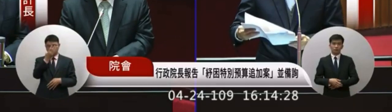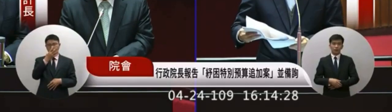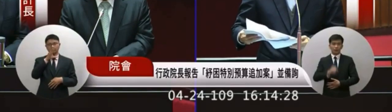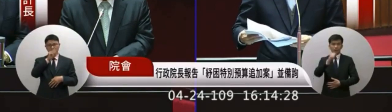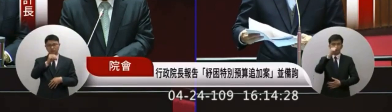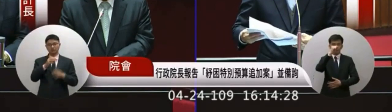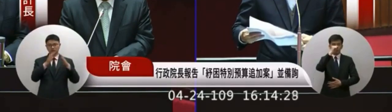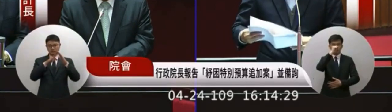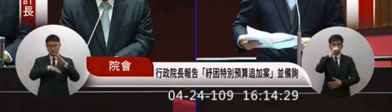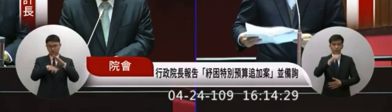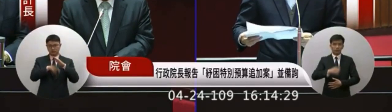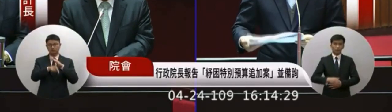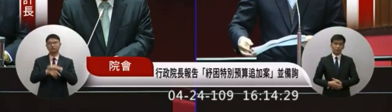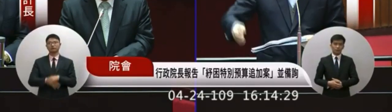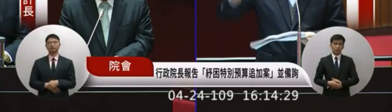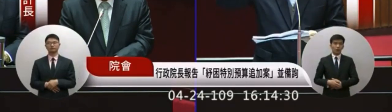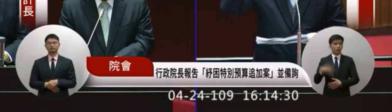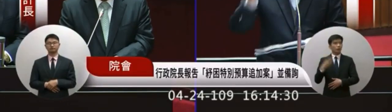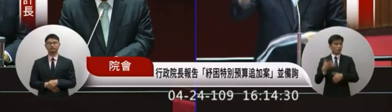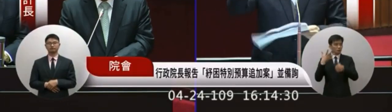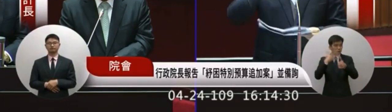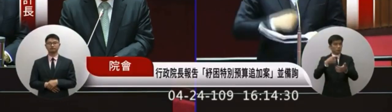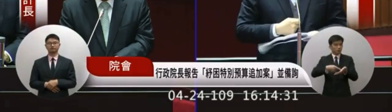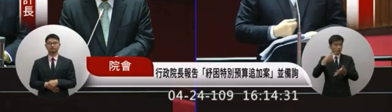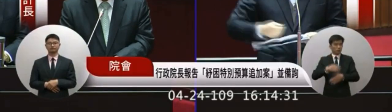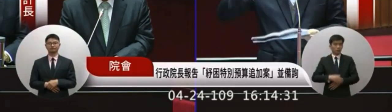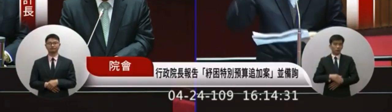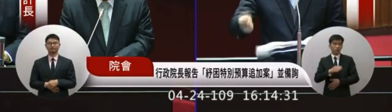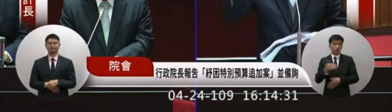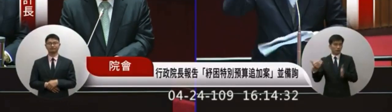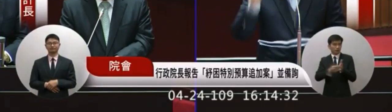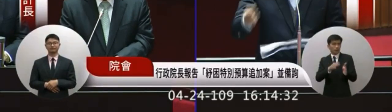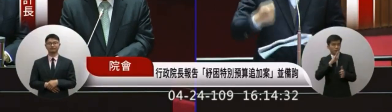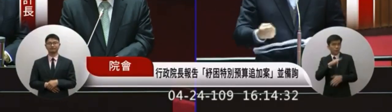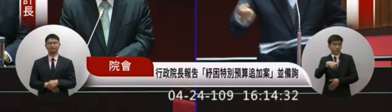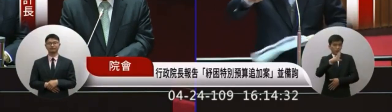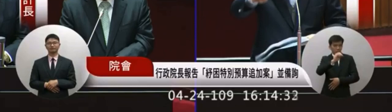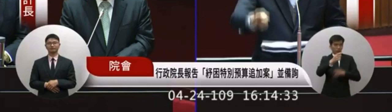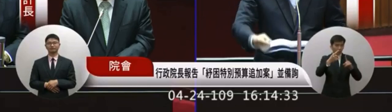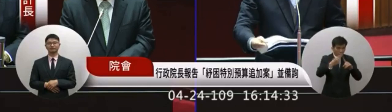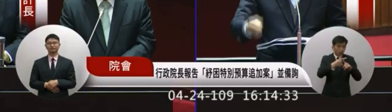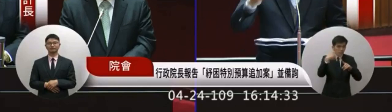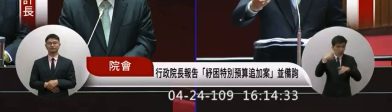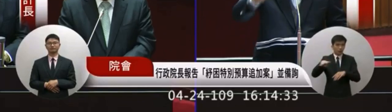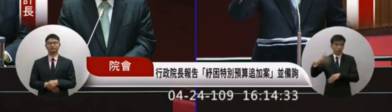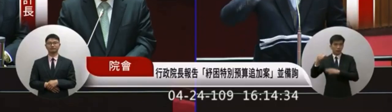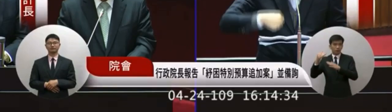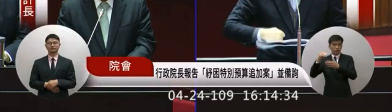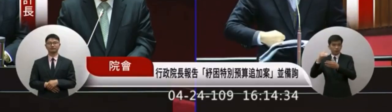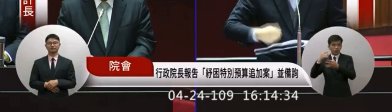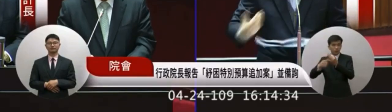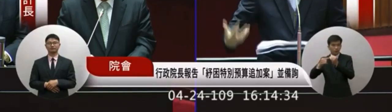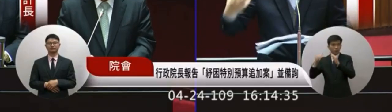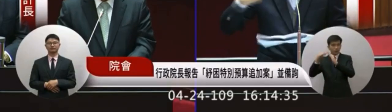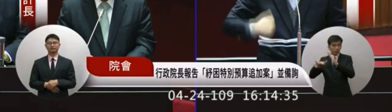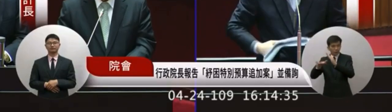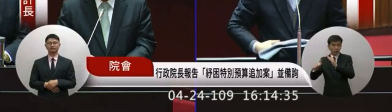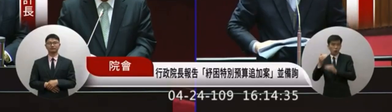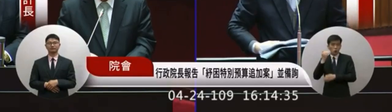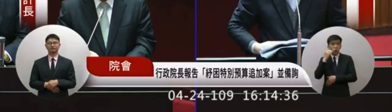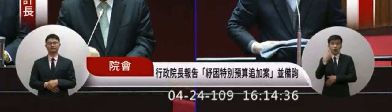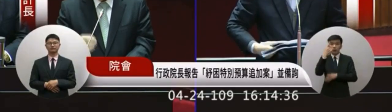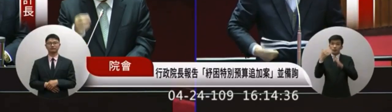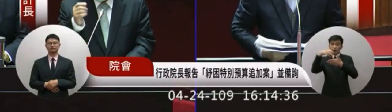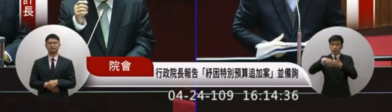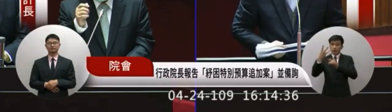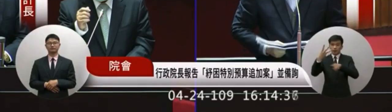好，我再问一次，你到底是400万个家庭，还是400万个劳工？不一样啊，一个家庭2、3个加起来就不得